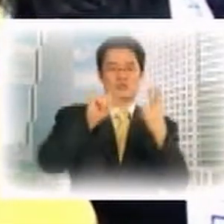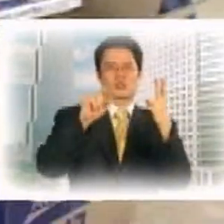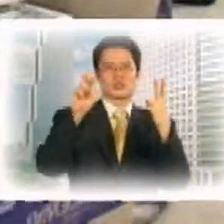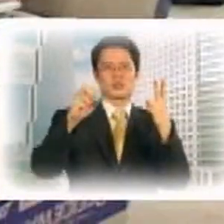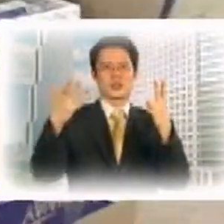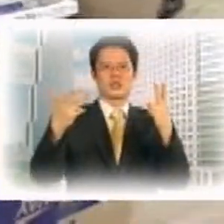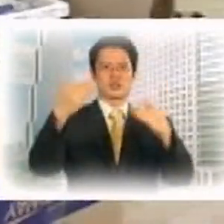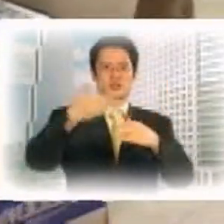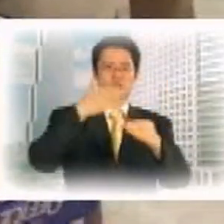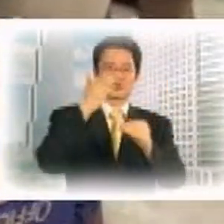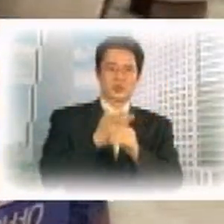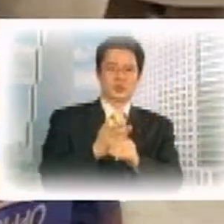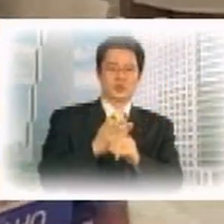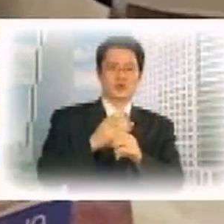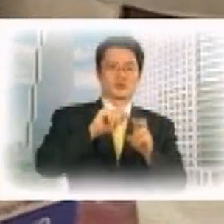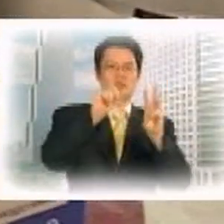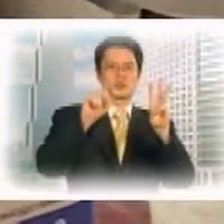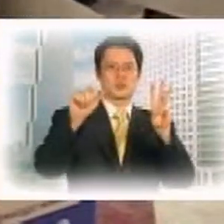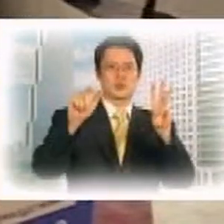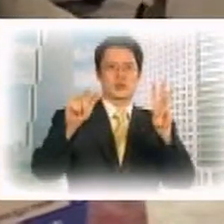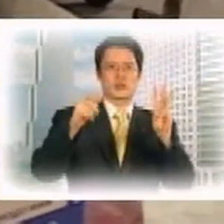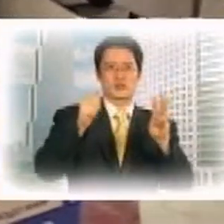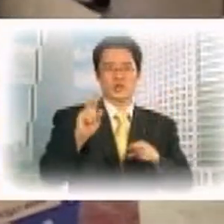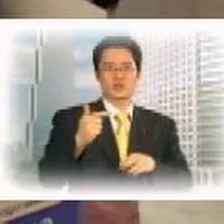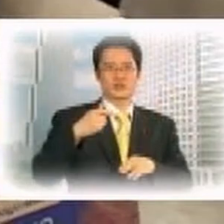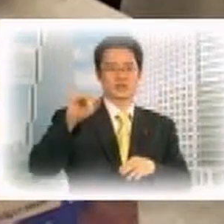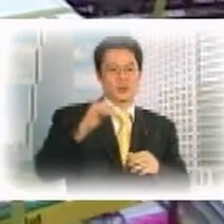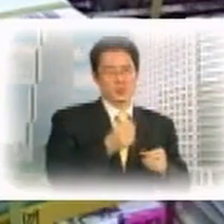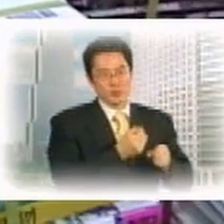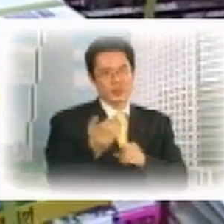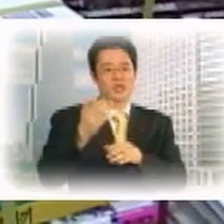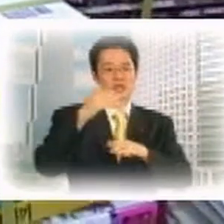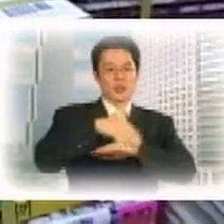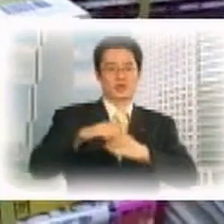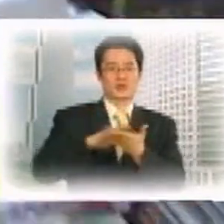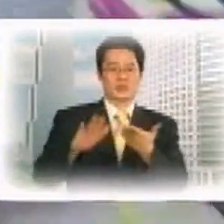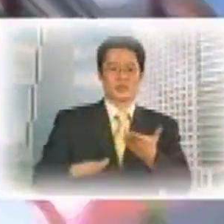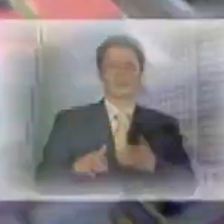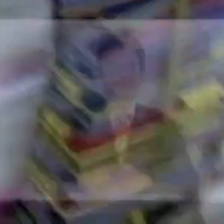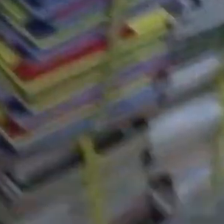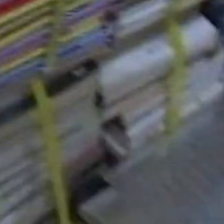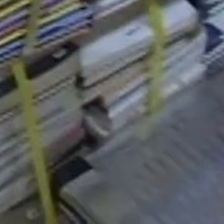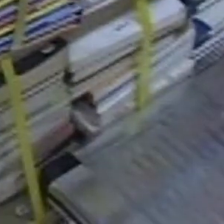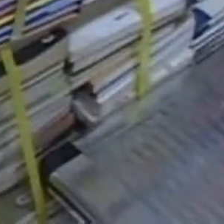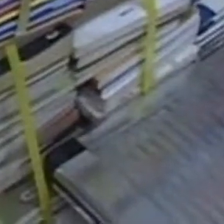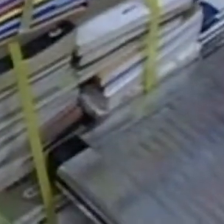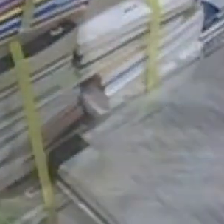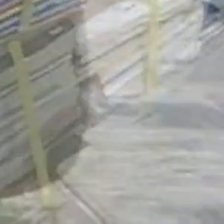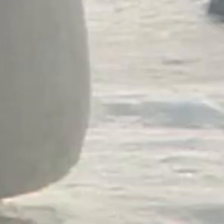각 분야 책 등을 접수받아 3월 15일경 견제에서 고려인 단체에 전달할 계획입니다.